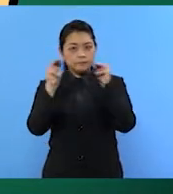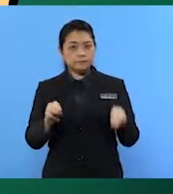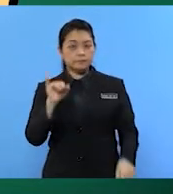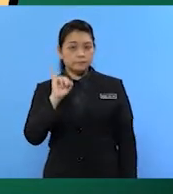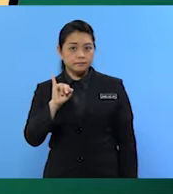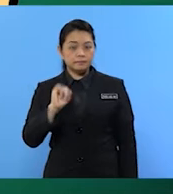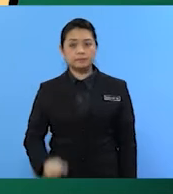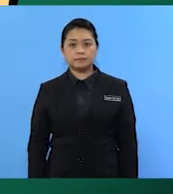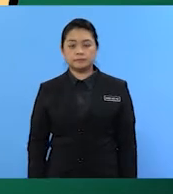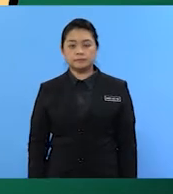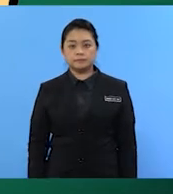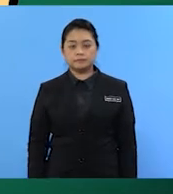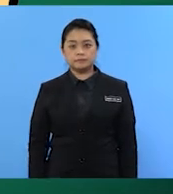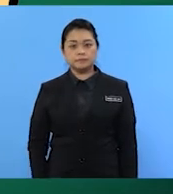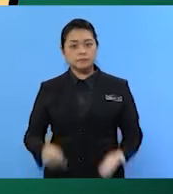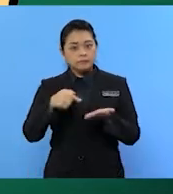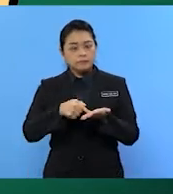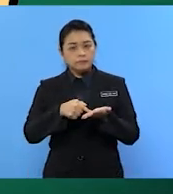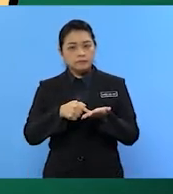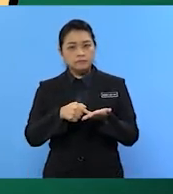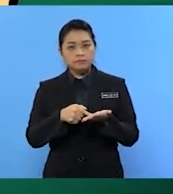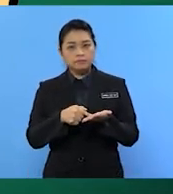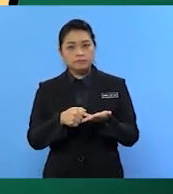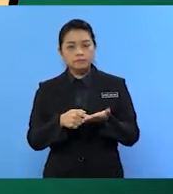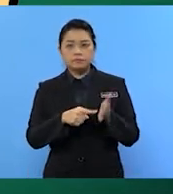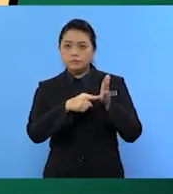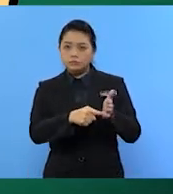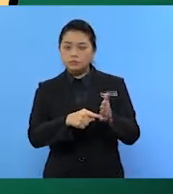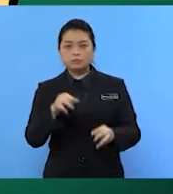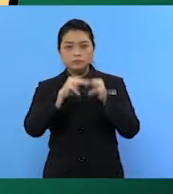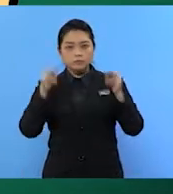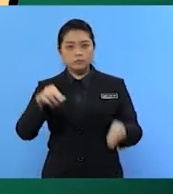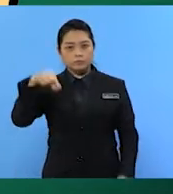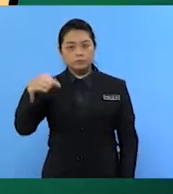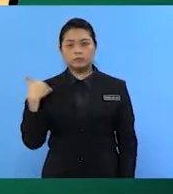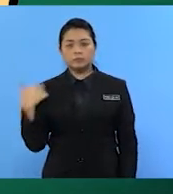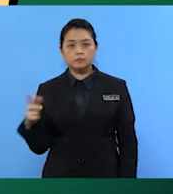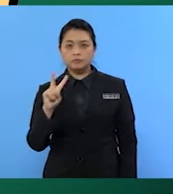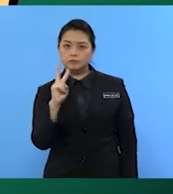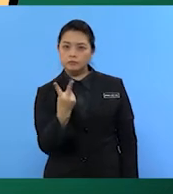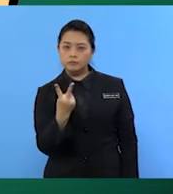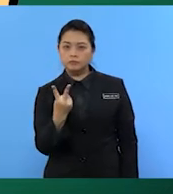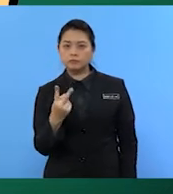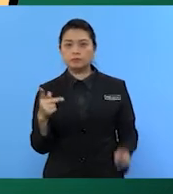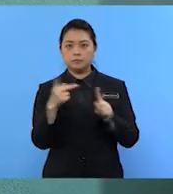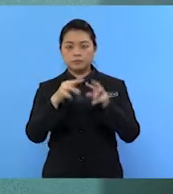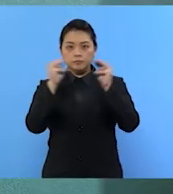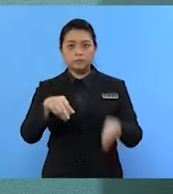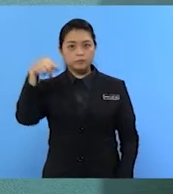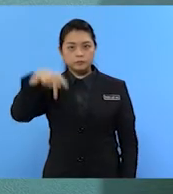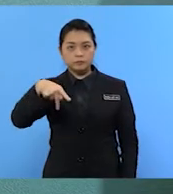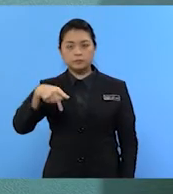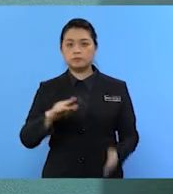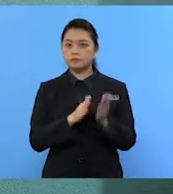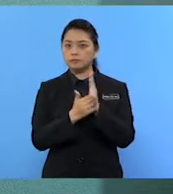identiti. Ini menunjukkan matriks Q ialah songsangan kepada matriks P. Oleh